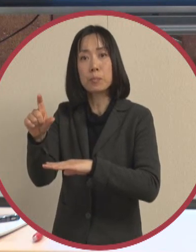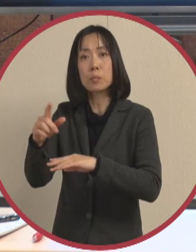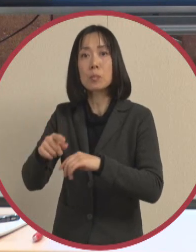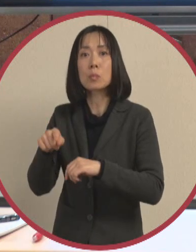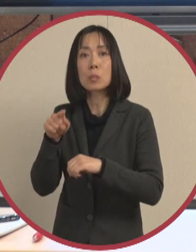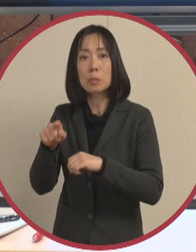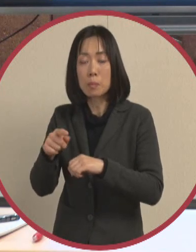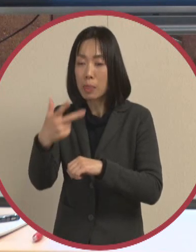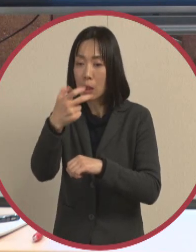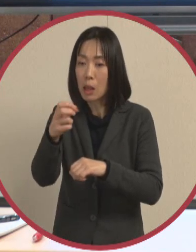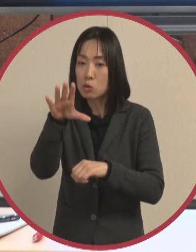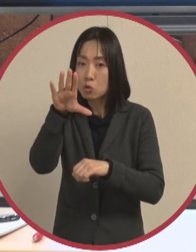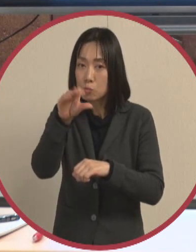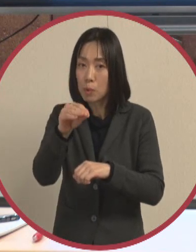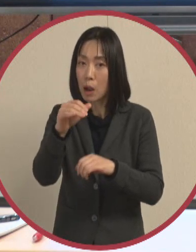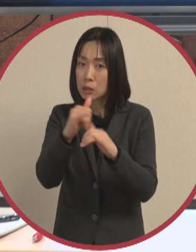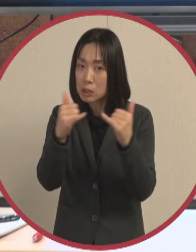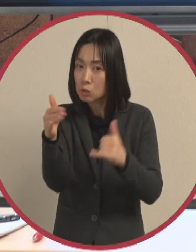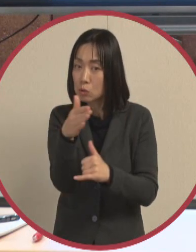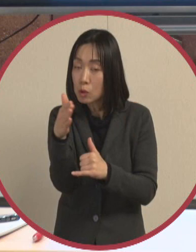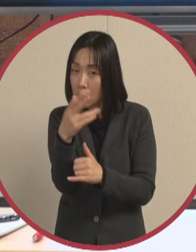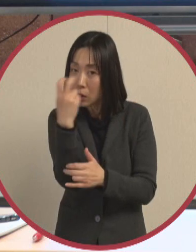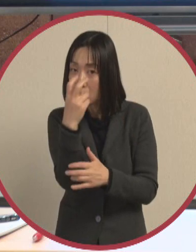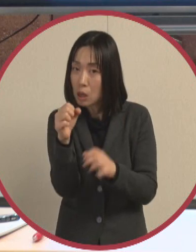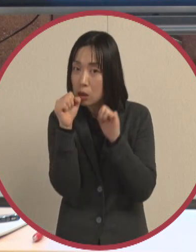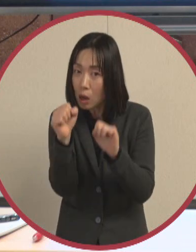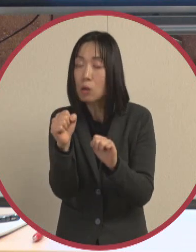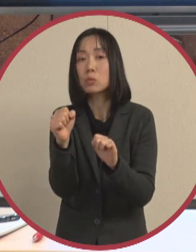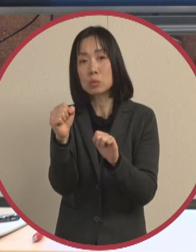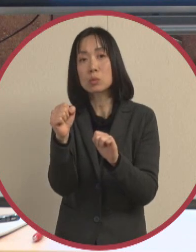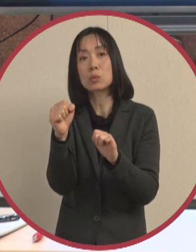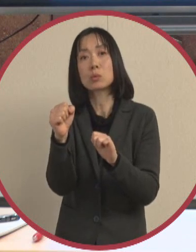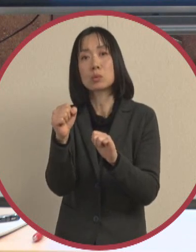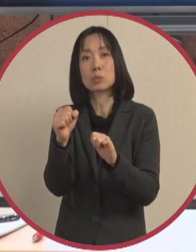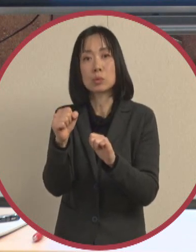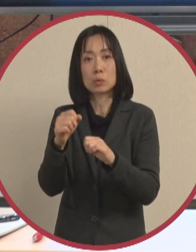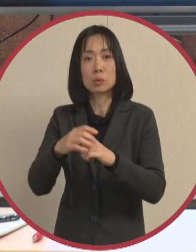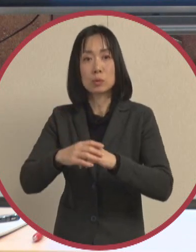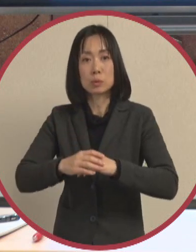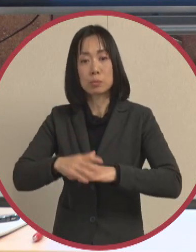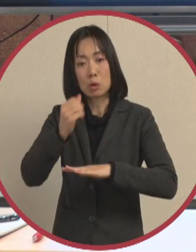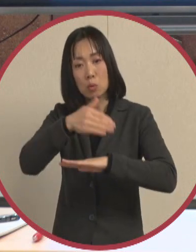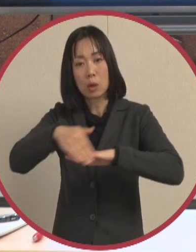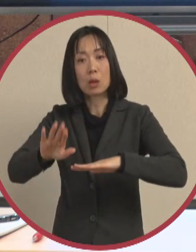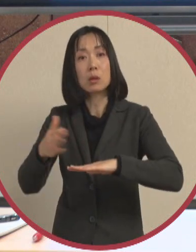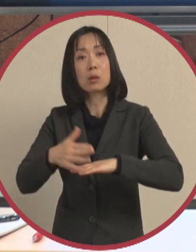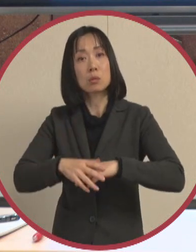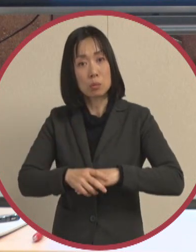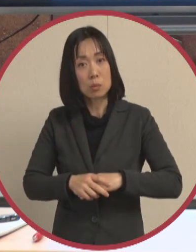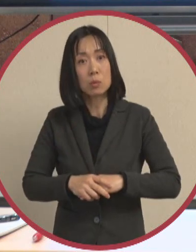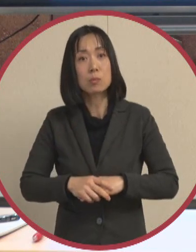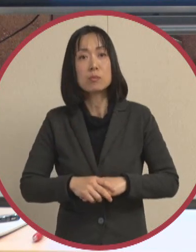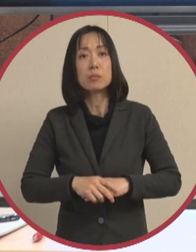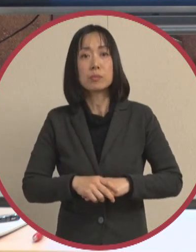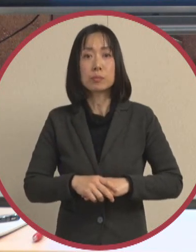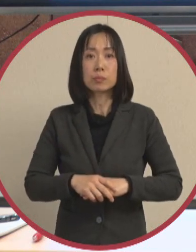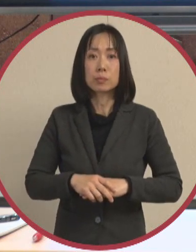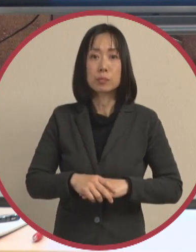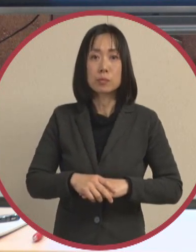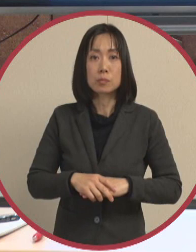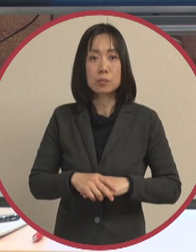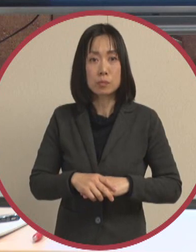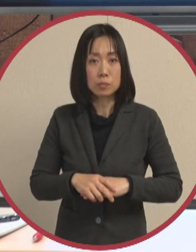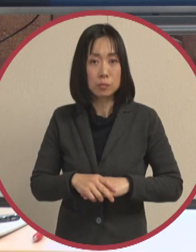模に70万人程度の検査というところでなんですが、まあ、完全にはなかなか振り返るのも難しいかもしれないんです